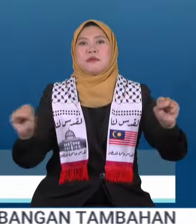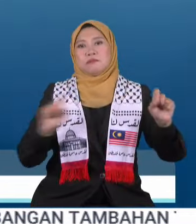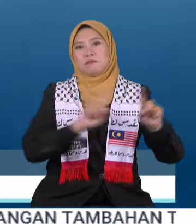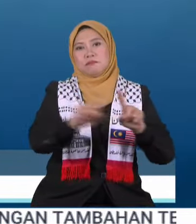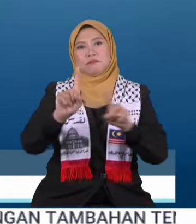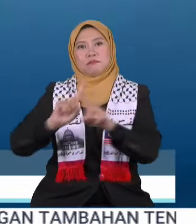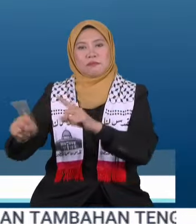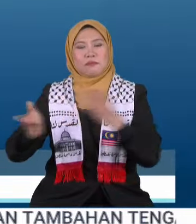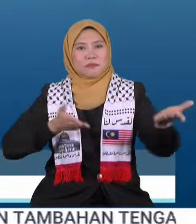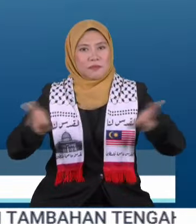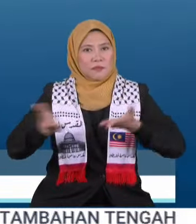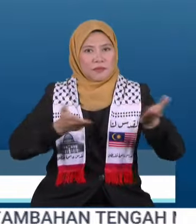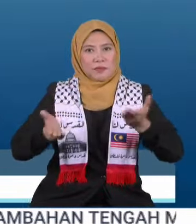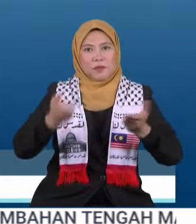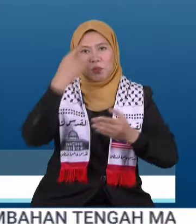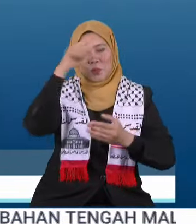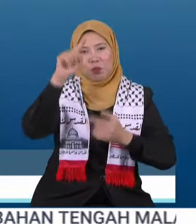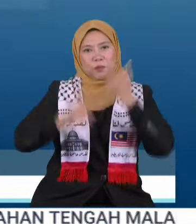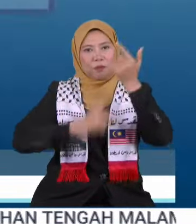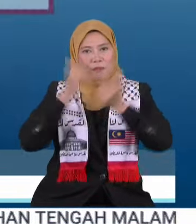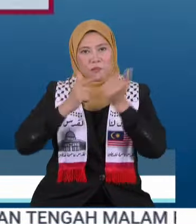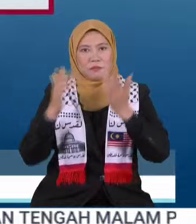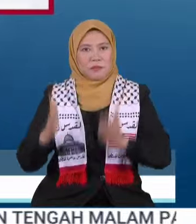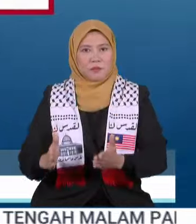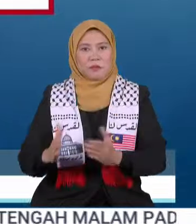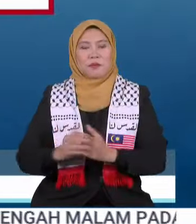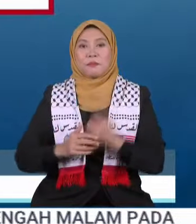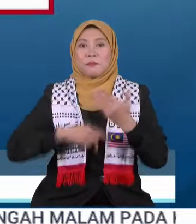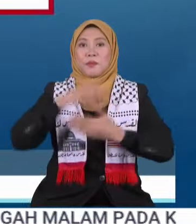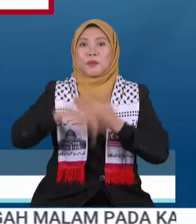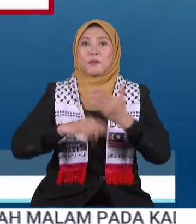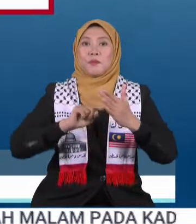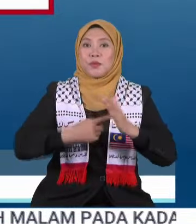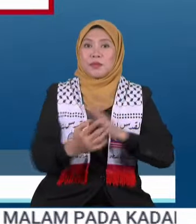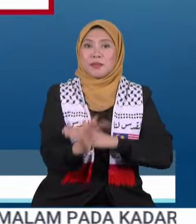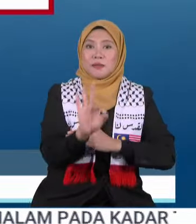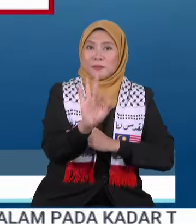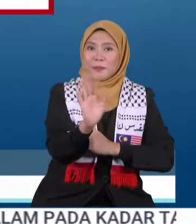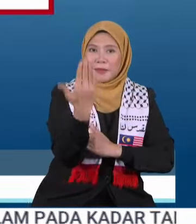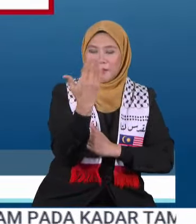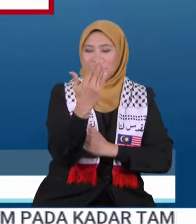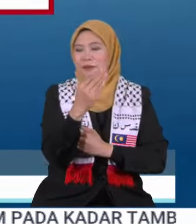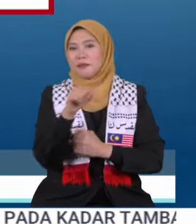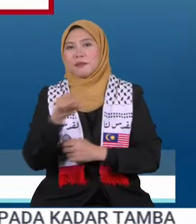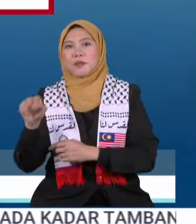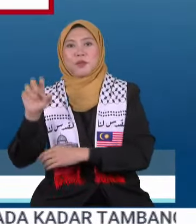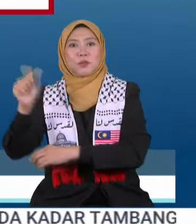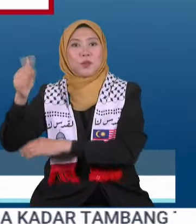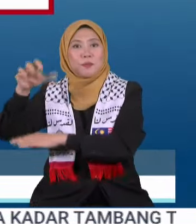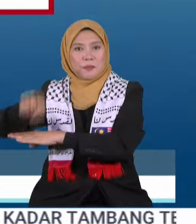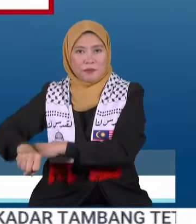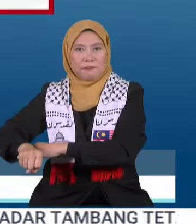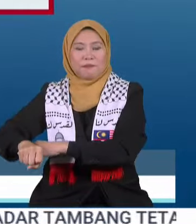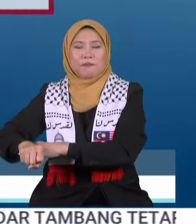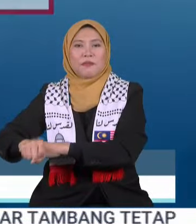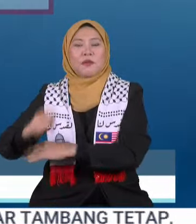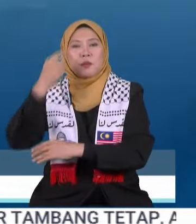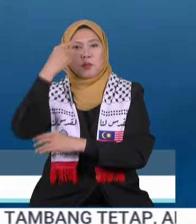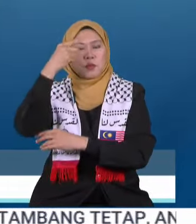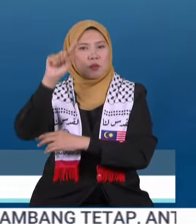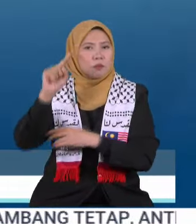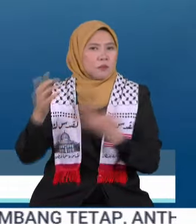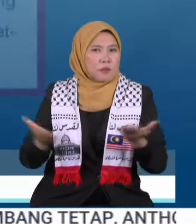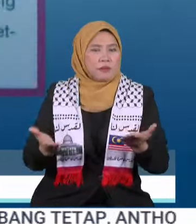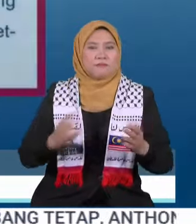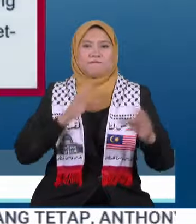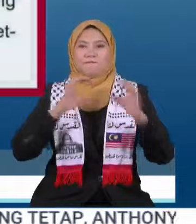pelbagai perkhidmatan untuk pengunjung. Program bermula 9 pagi hingga 10 malam merupakan wadah wujudkan